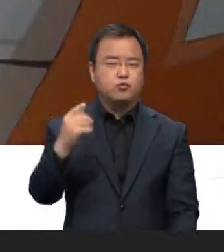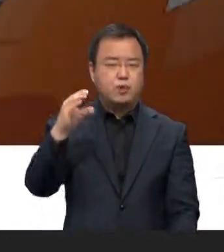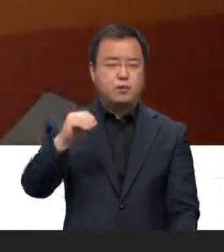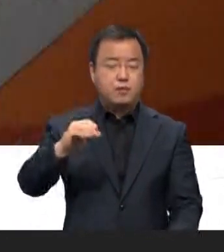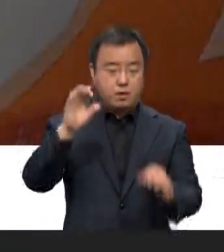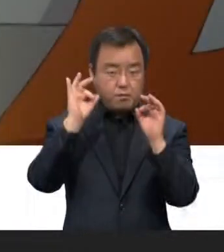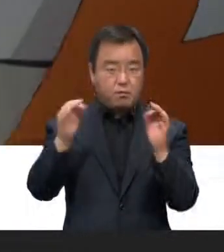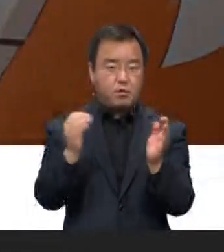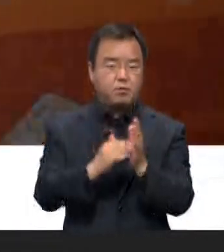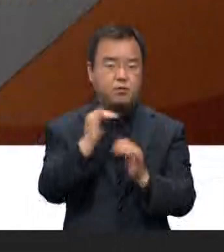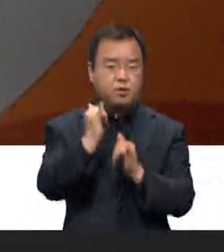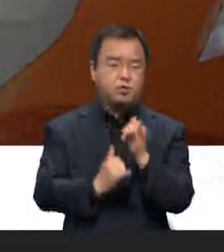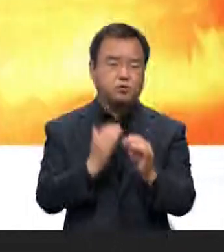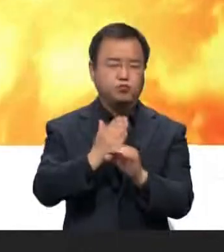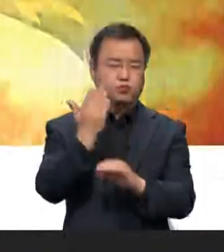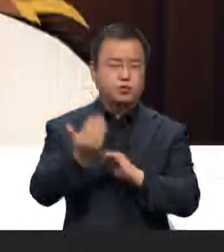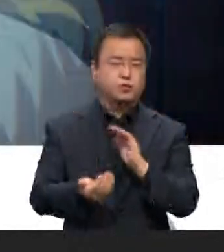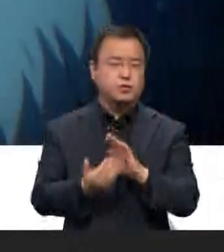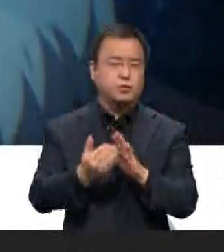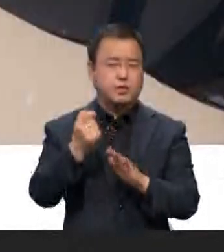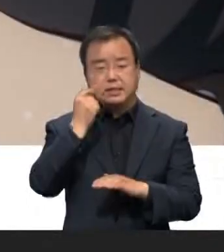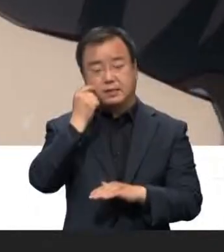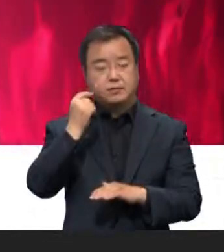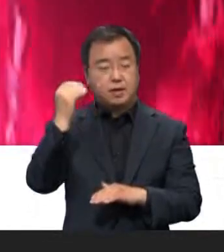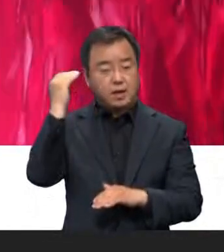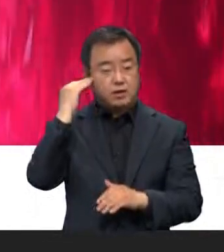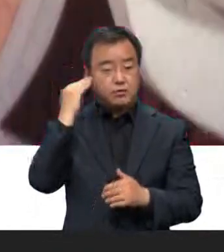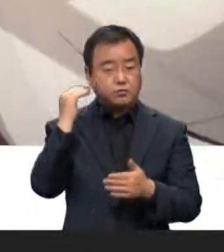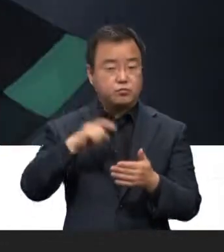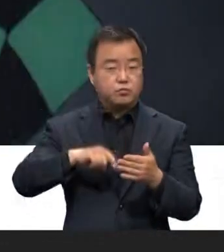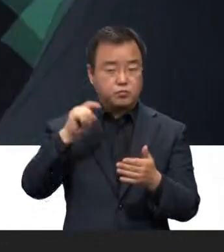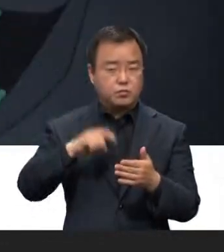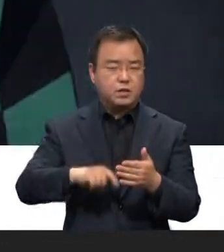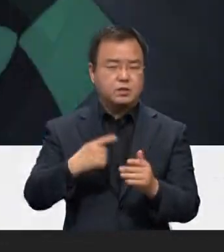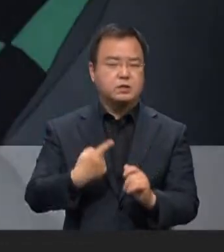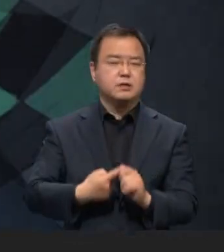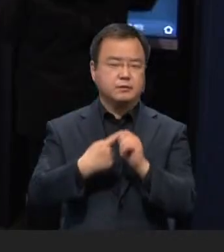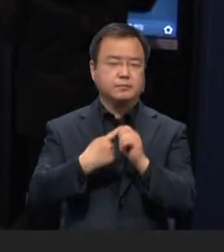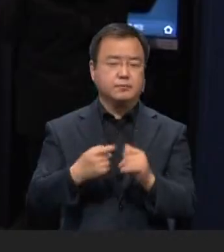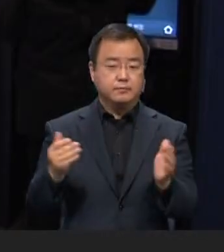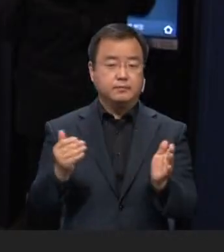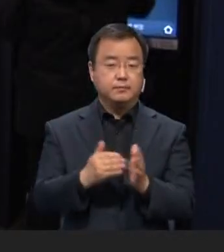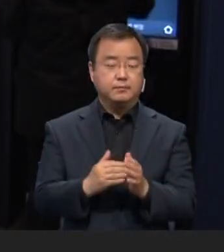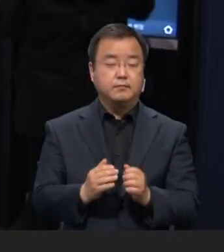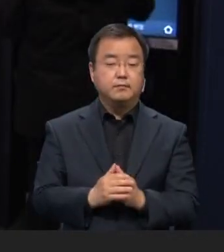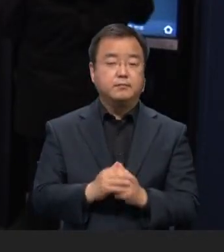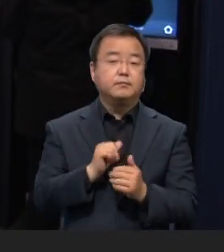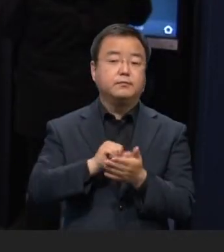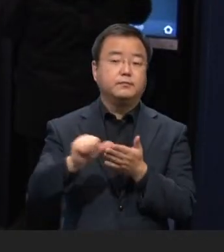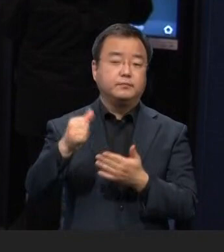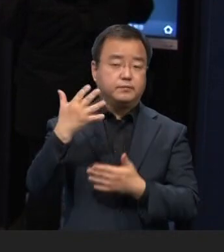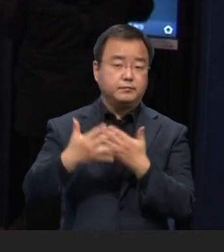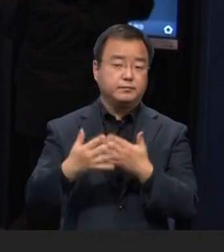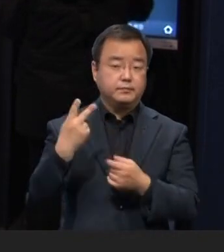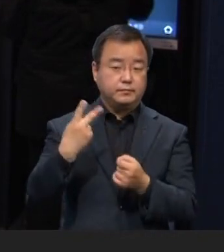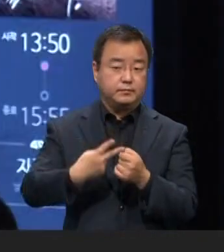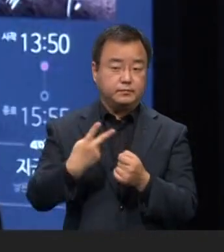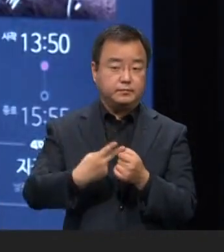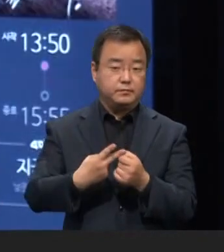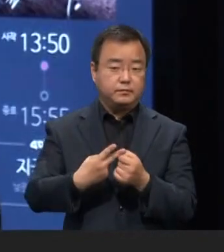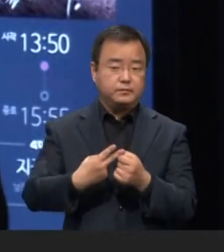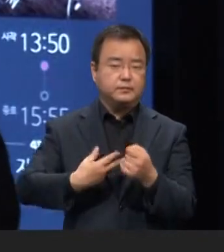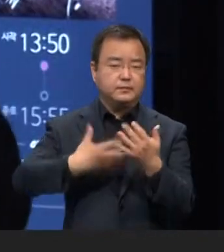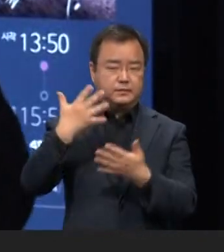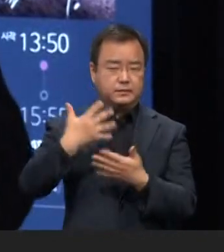역대 최대 흥행작이 된 데 이어 국내 박스오피스 1위에도 올랐습니다. 애니메이션 두 작품이 극장가